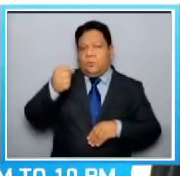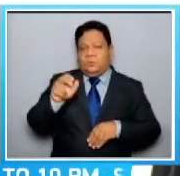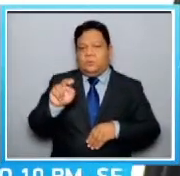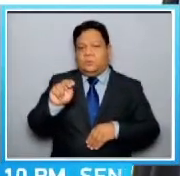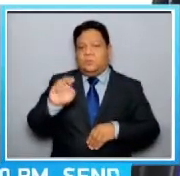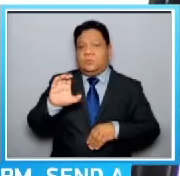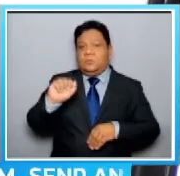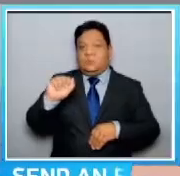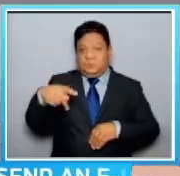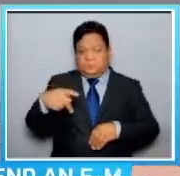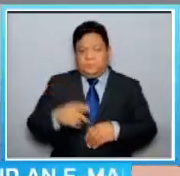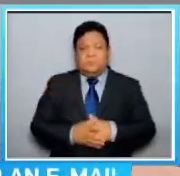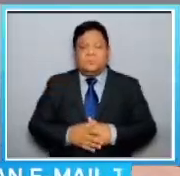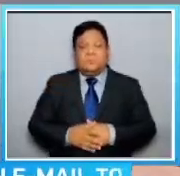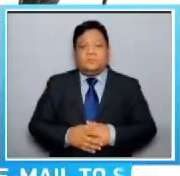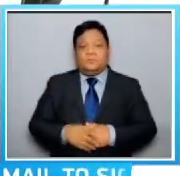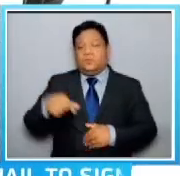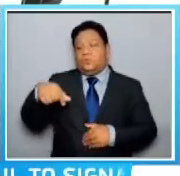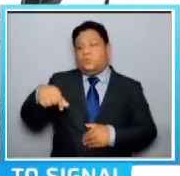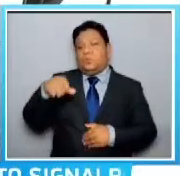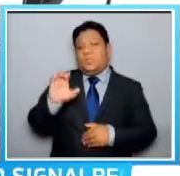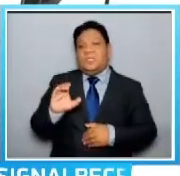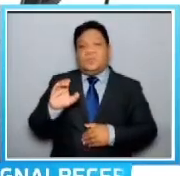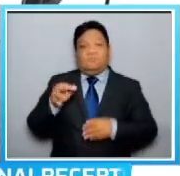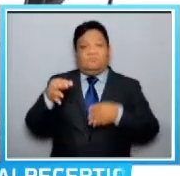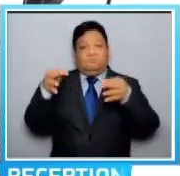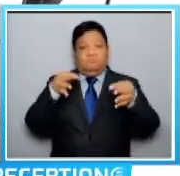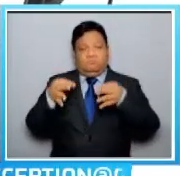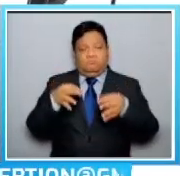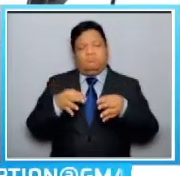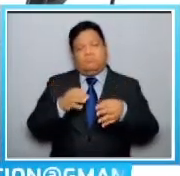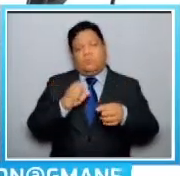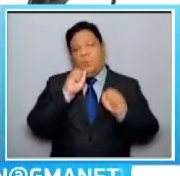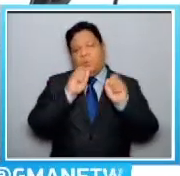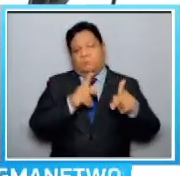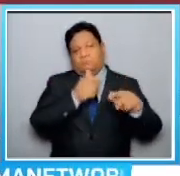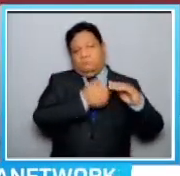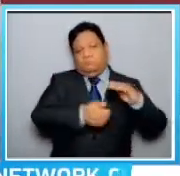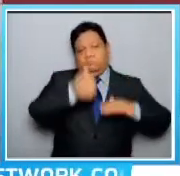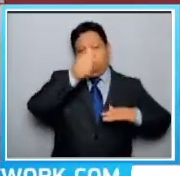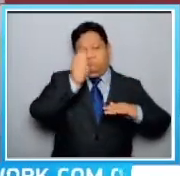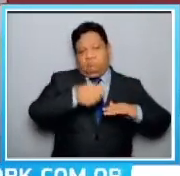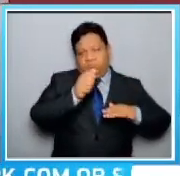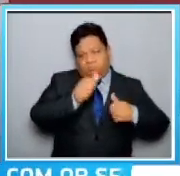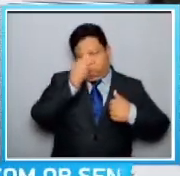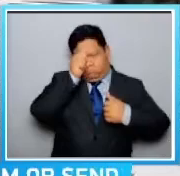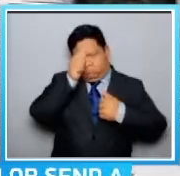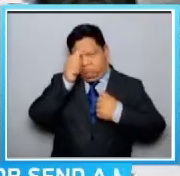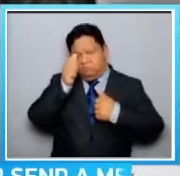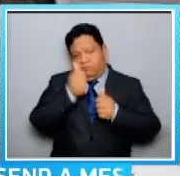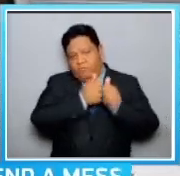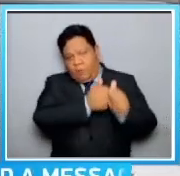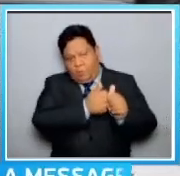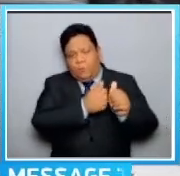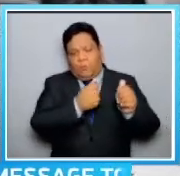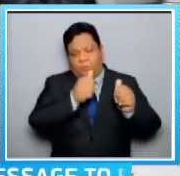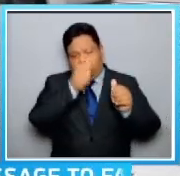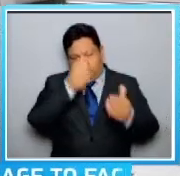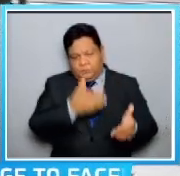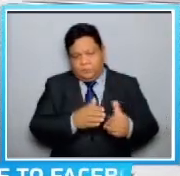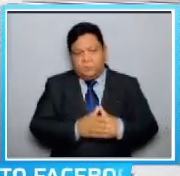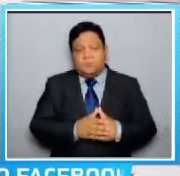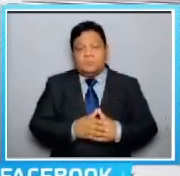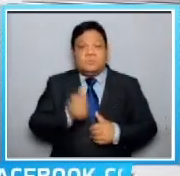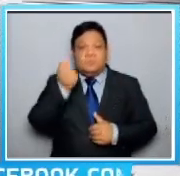Sabi po ng Quezon City Local Government, susunod sila sa utos ng Korte. Gayunman, 93% daw ang ibinaba